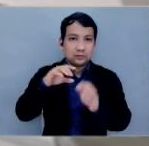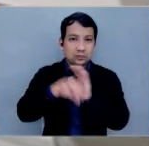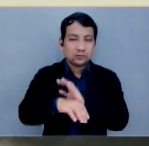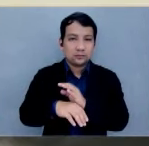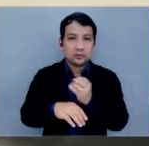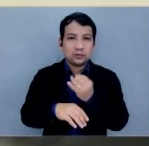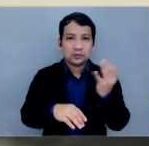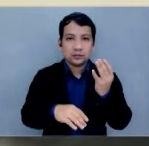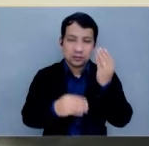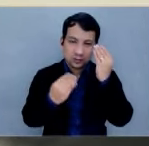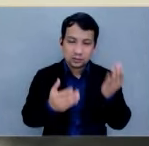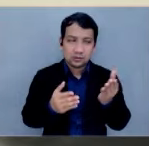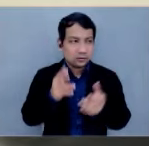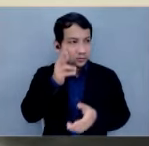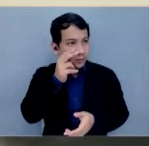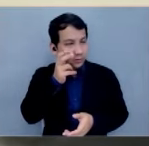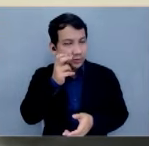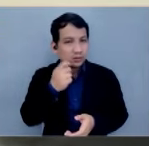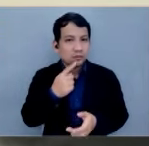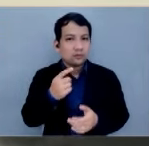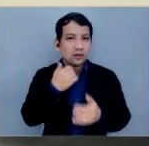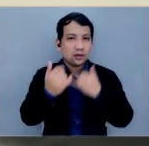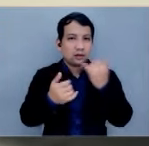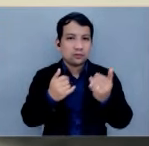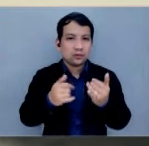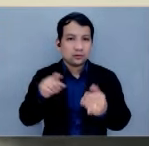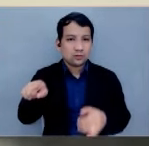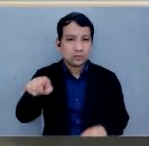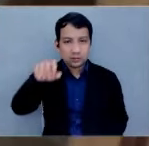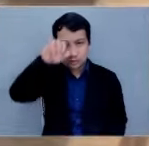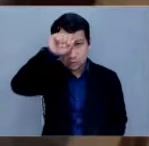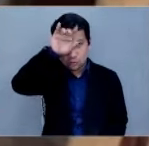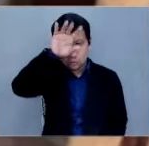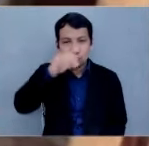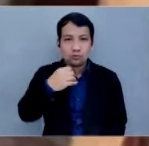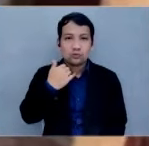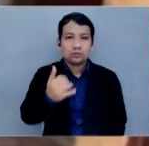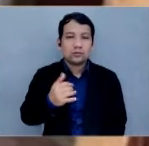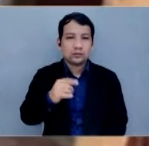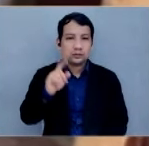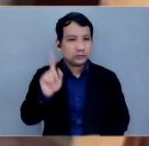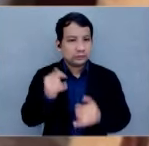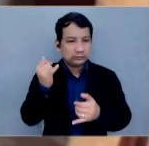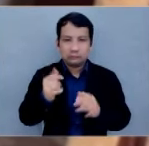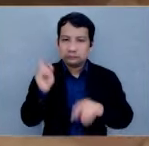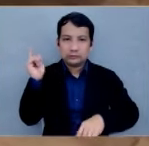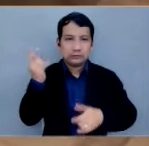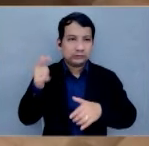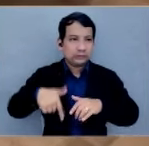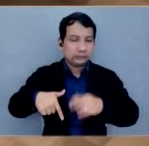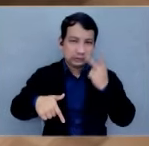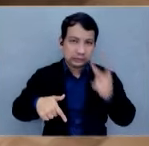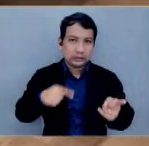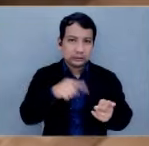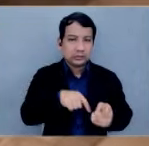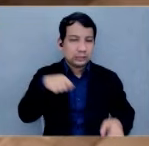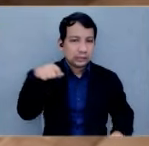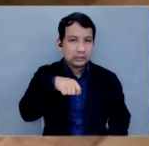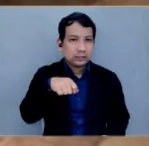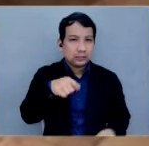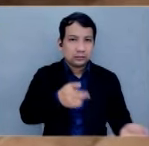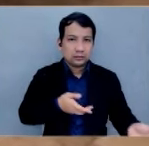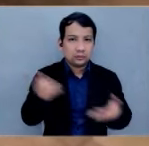pa, narinig na lang nilang sumigaw ang kanilang lolo. Huli na nang makita nila ang biktima na tadtad ang saksak, agad tumakas